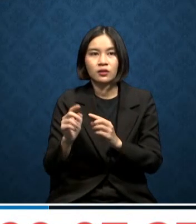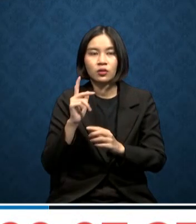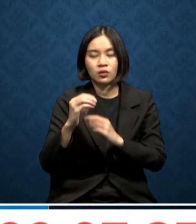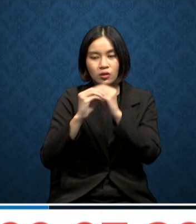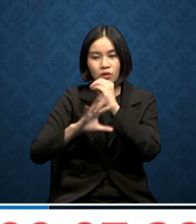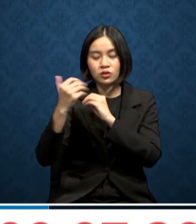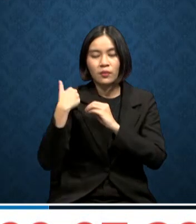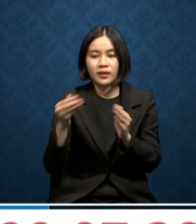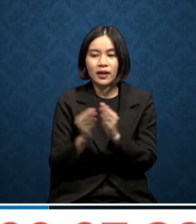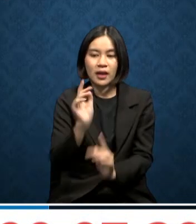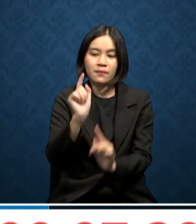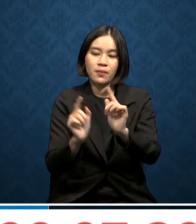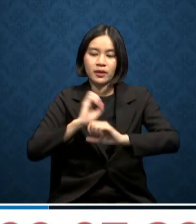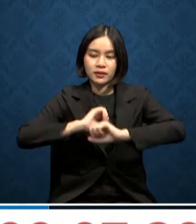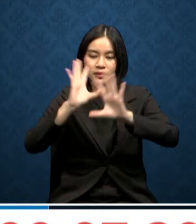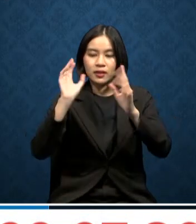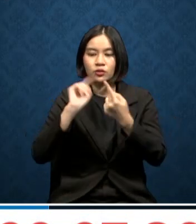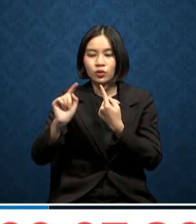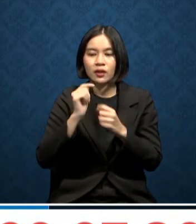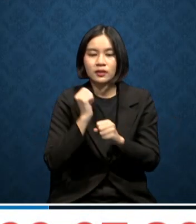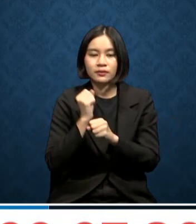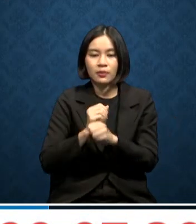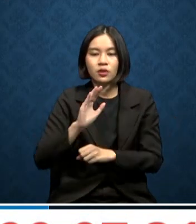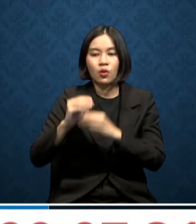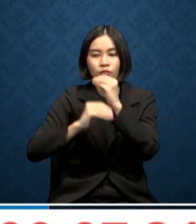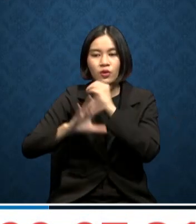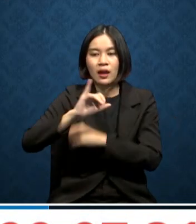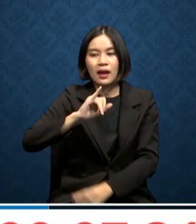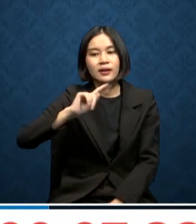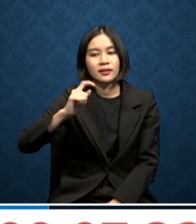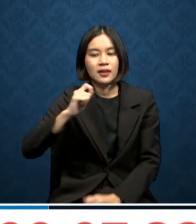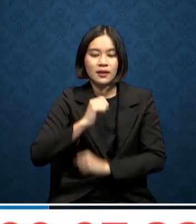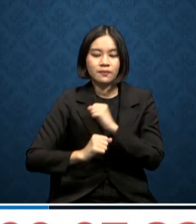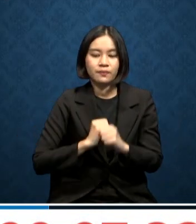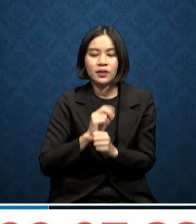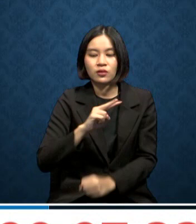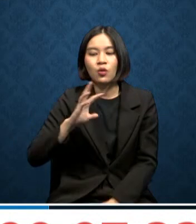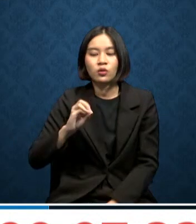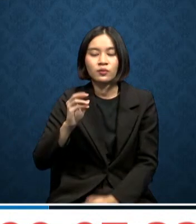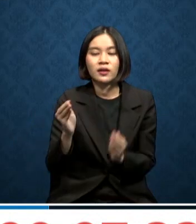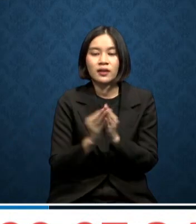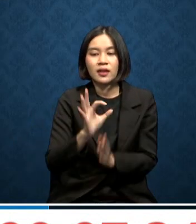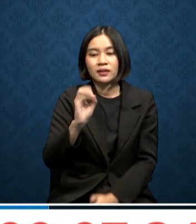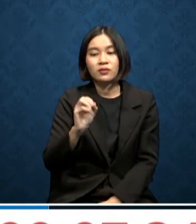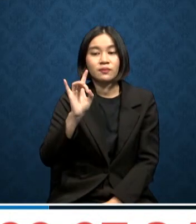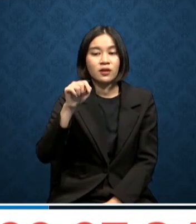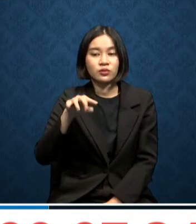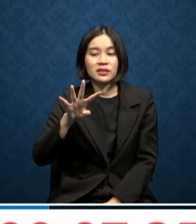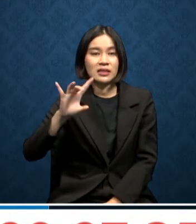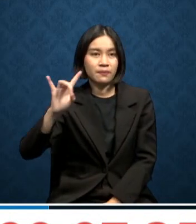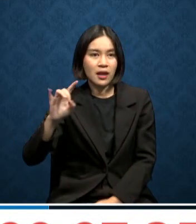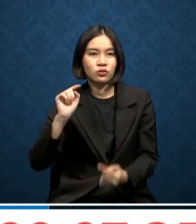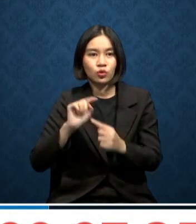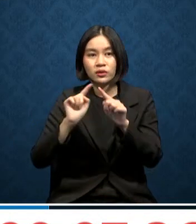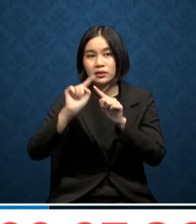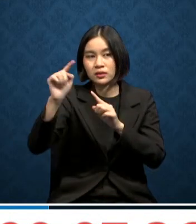รบผลกประเมือนคุธรมและความปลงใสในการทำดังานของสำนังส.ช. ITA ในพ. 2066 ด้วยคะแนน 98.48ซึเป